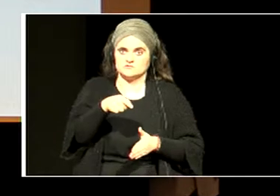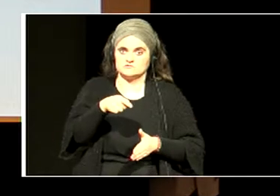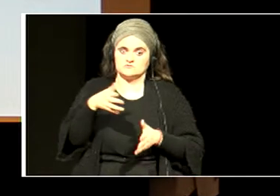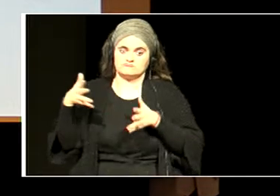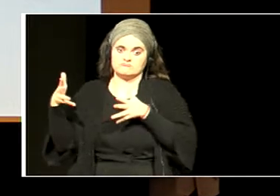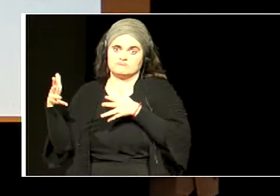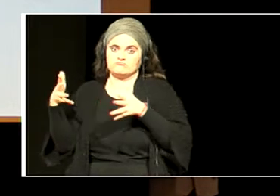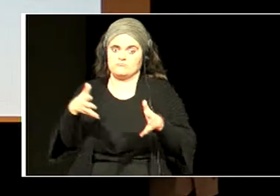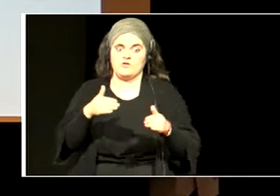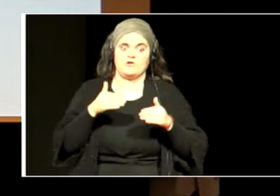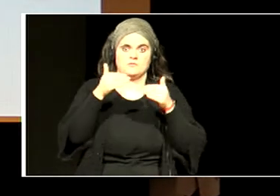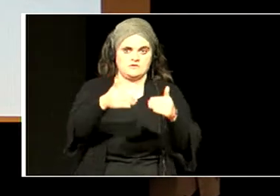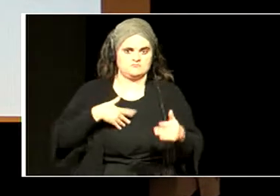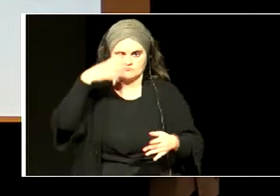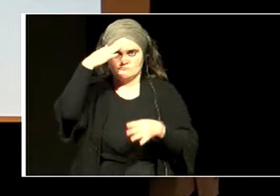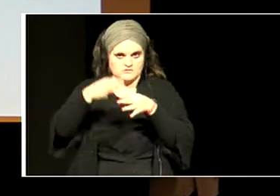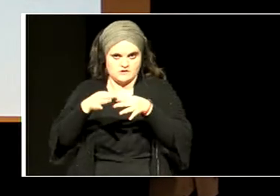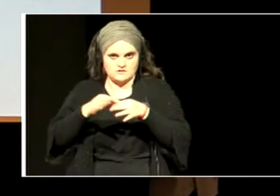ere helmuga.